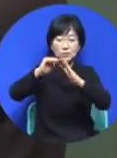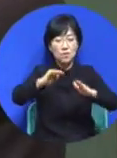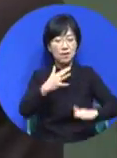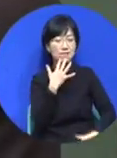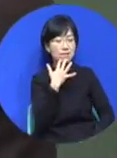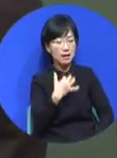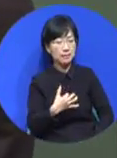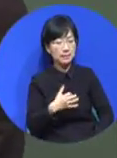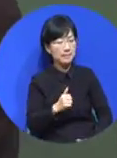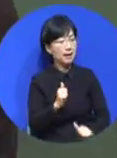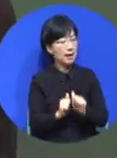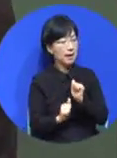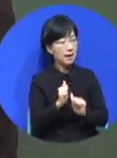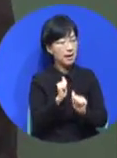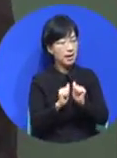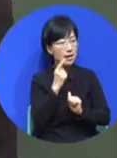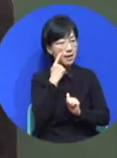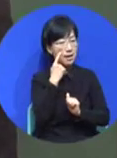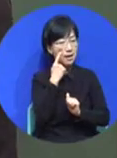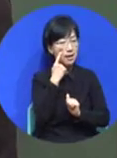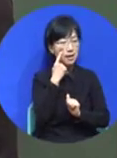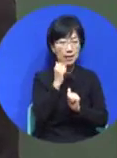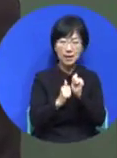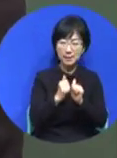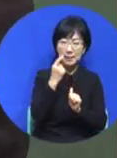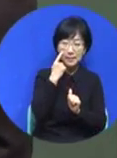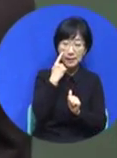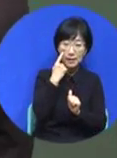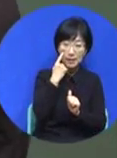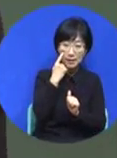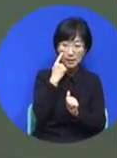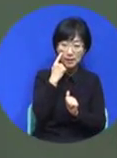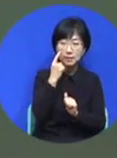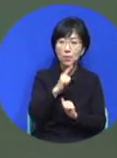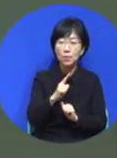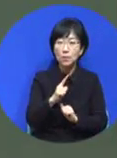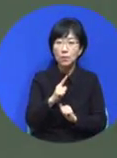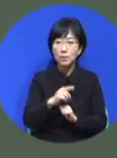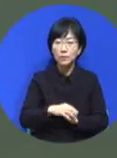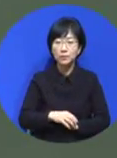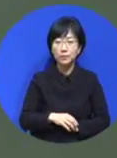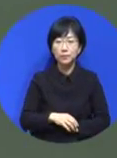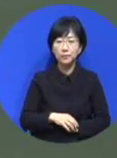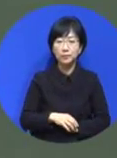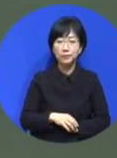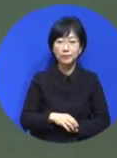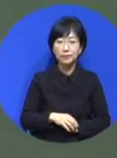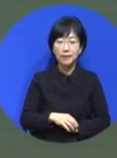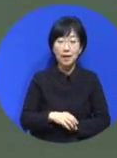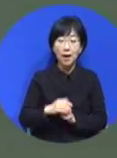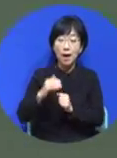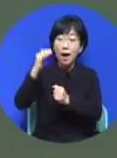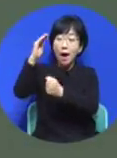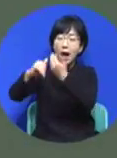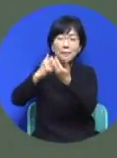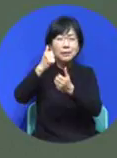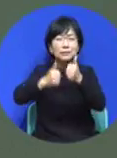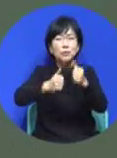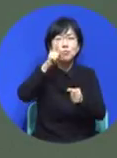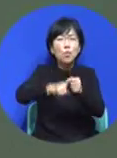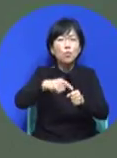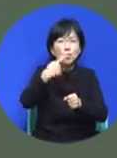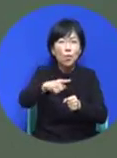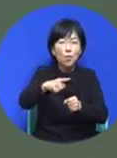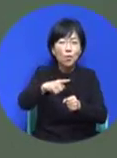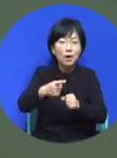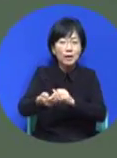school, but God wanted to test Abraham. Why? 하나님이 시험을 당하면 축복하시려고. There's only one reason in order